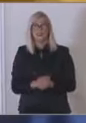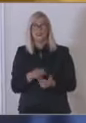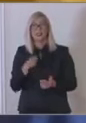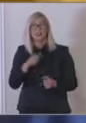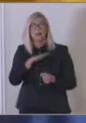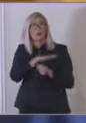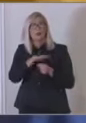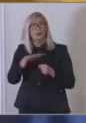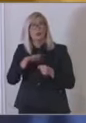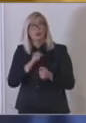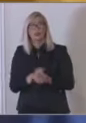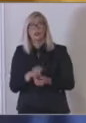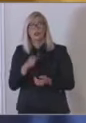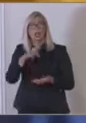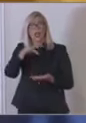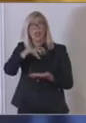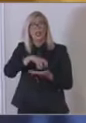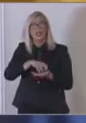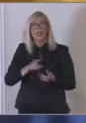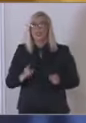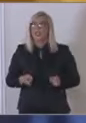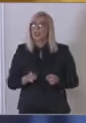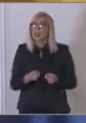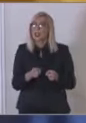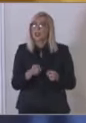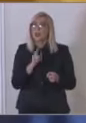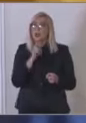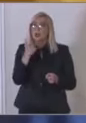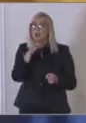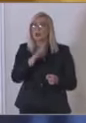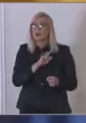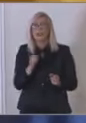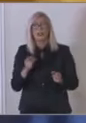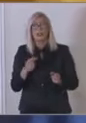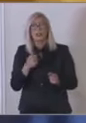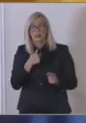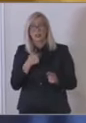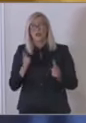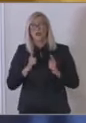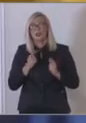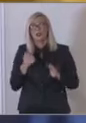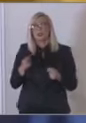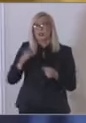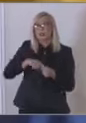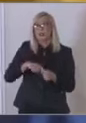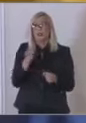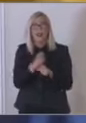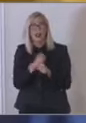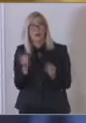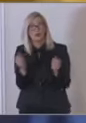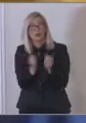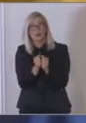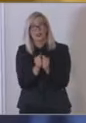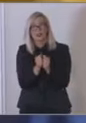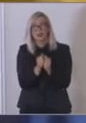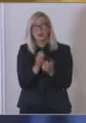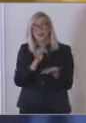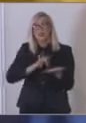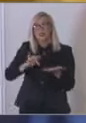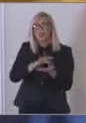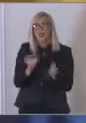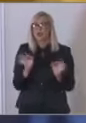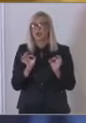regionale, për cilat ne presim që t'ju bashkohemi dhe të punojmë bashkë në normalizimin e plot marrëdhënieve